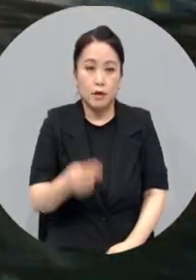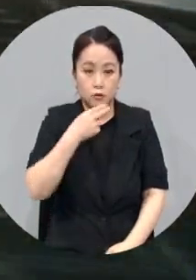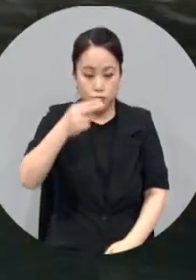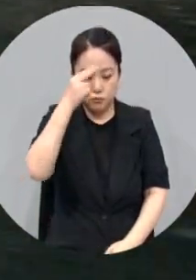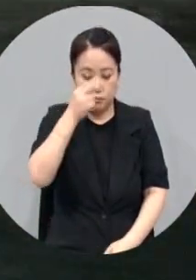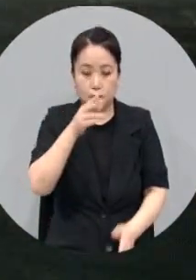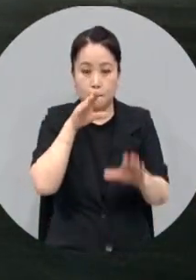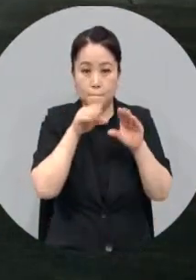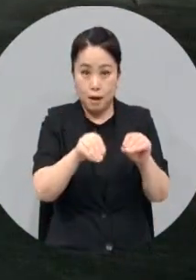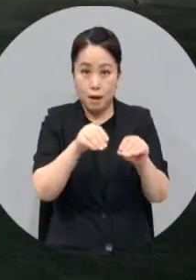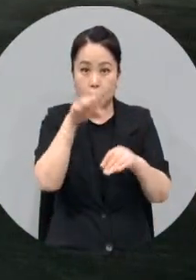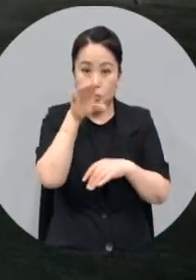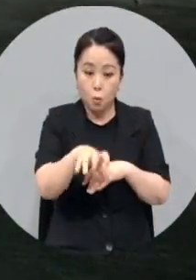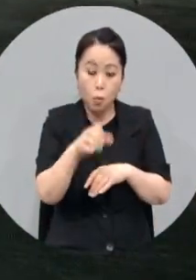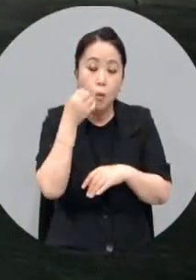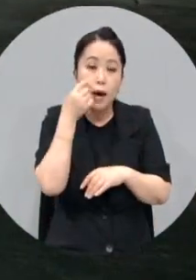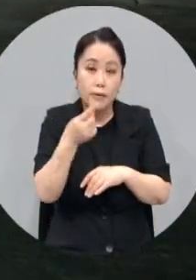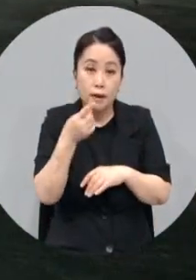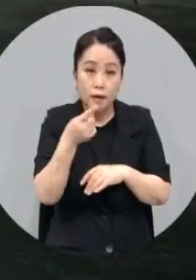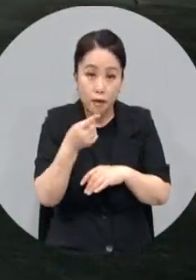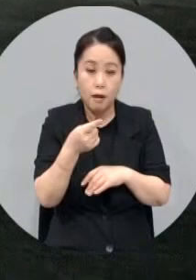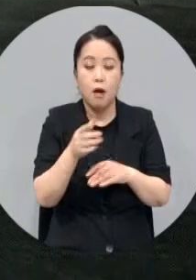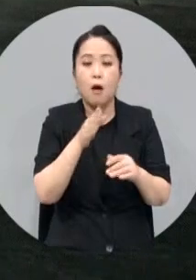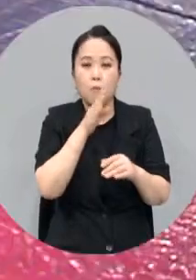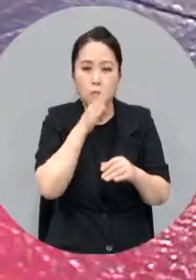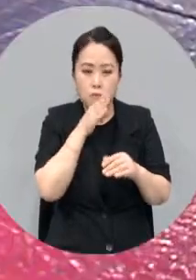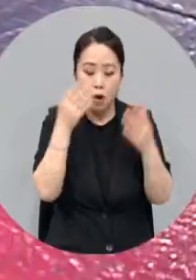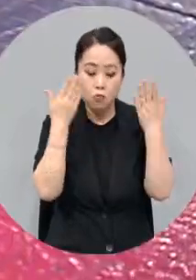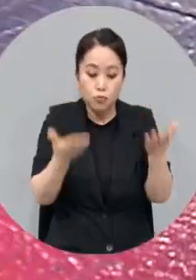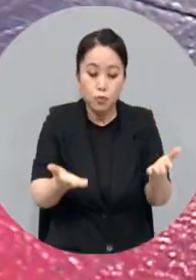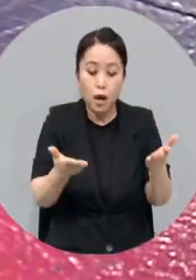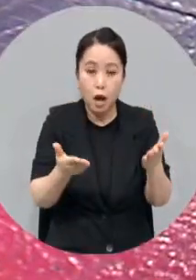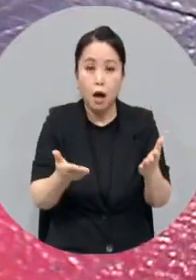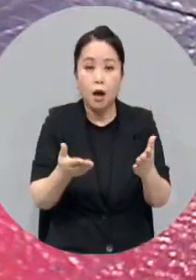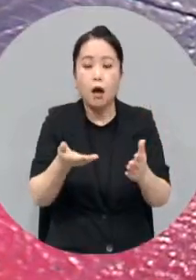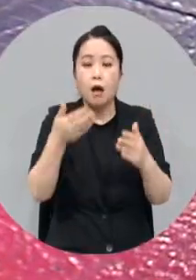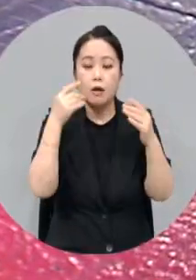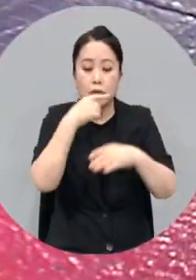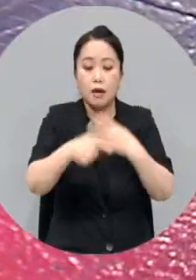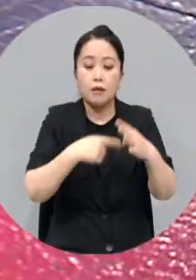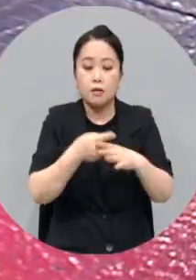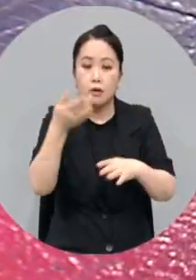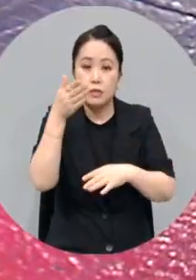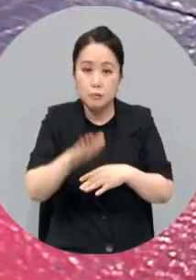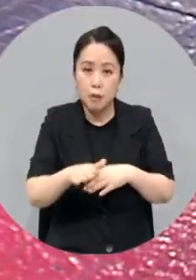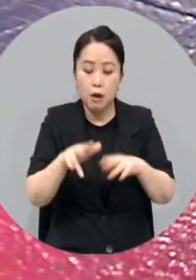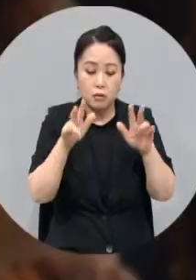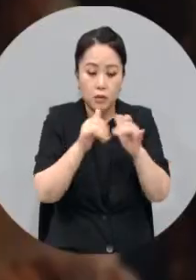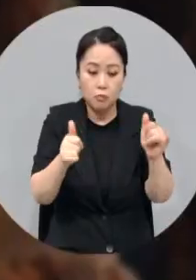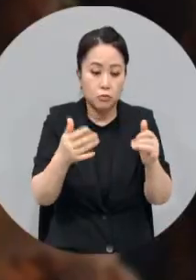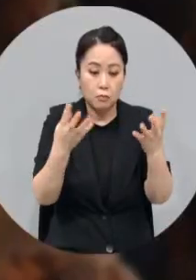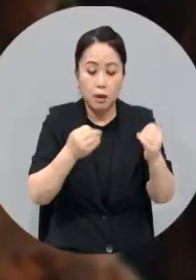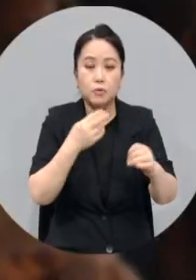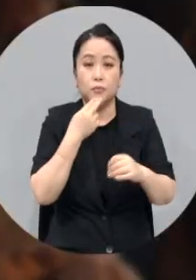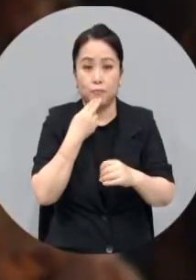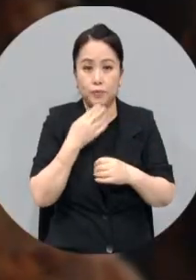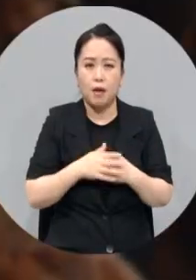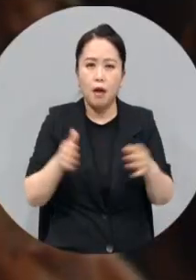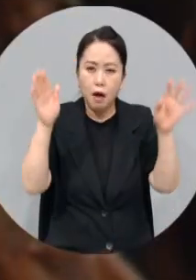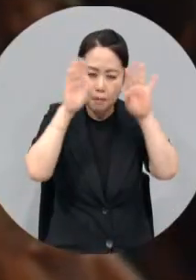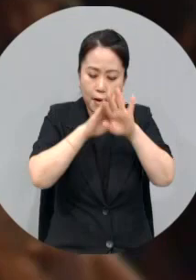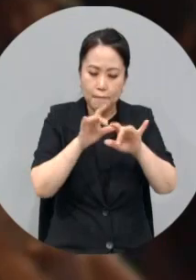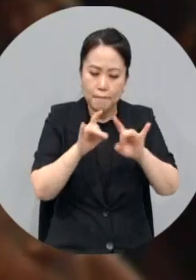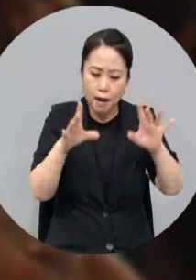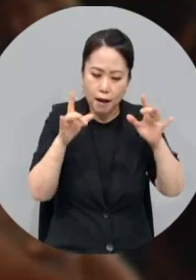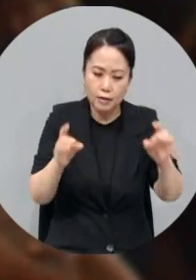금주구역으로 지정된 지한 달. 본격적인 피서철에 들어섰지만 한적하기까지 합니다. 밤마다 빽빽하게